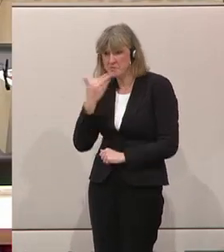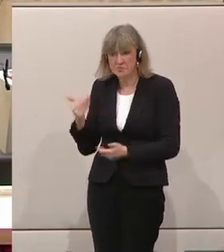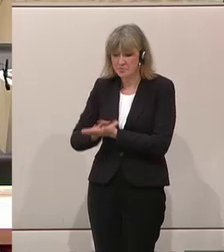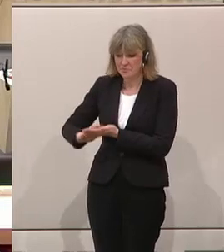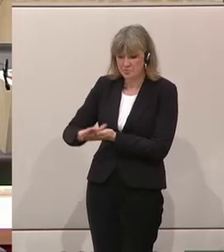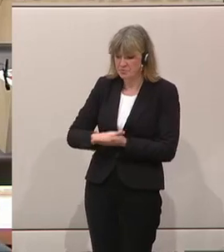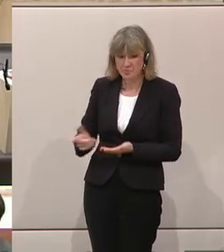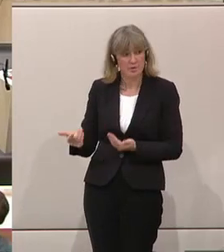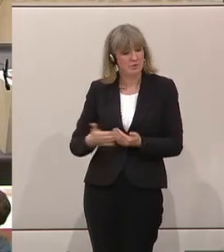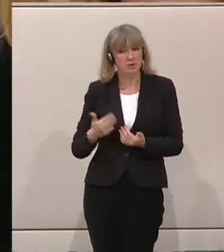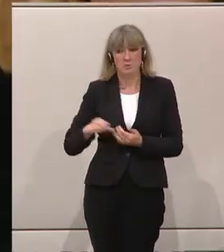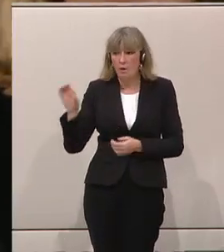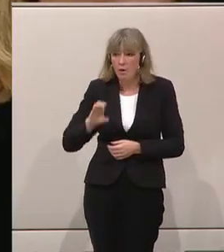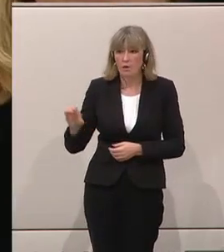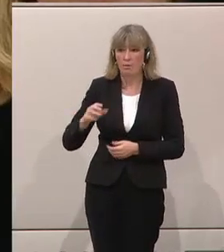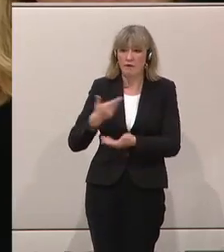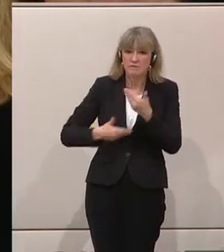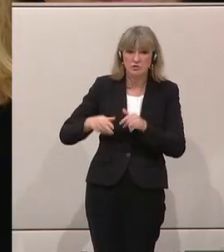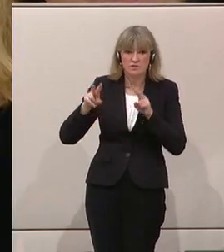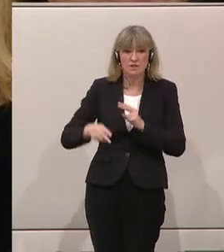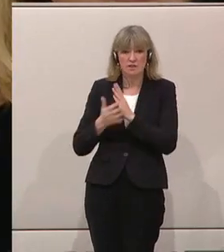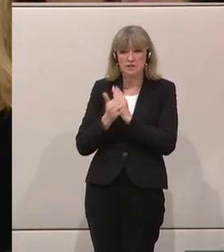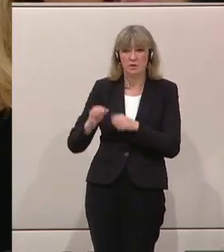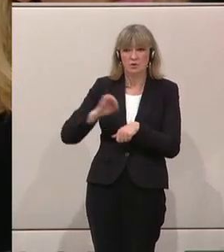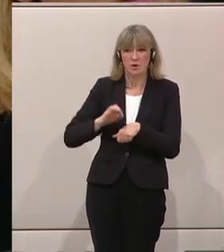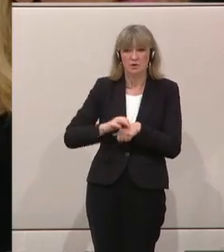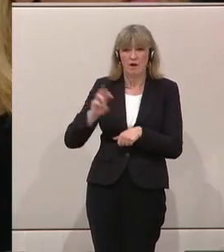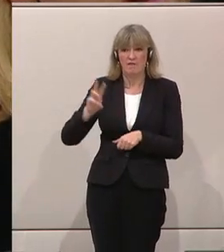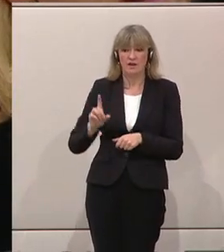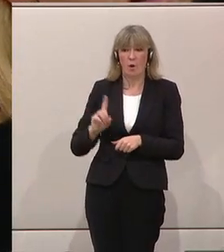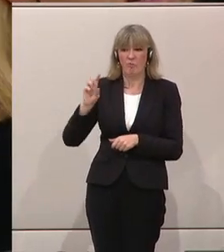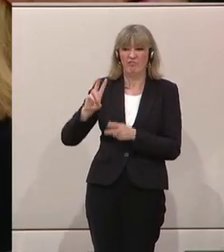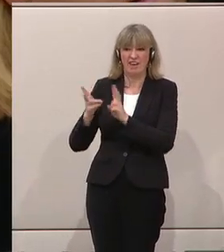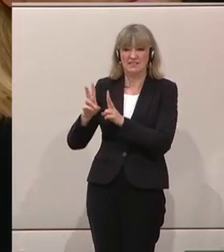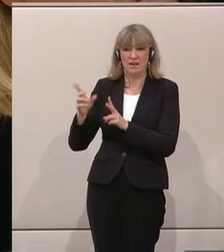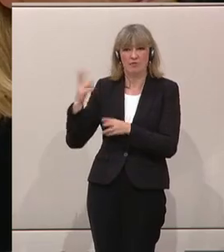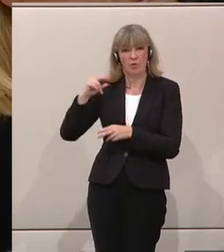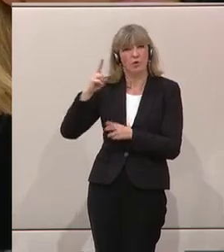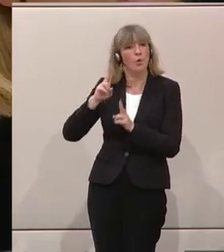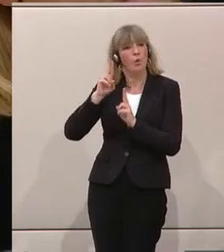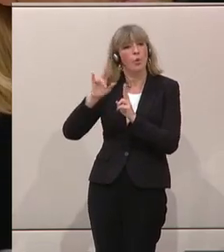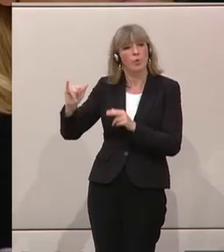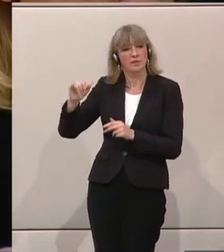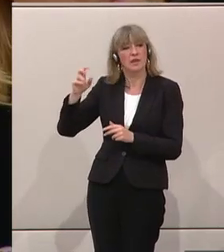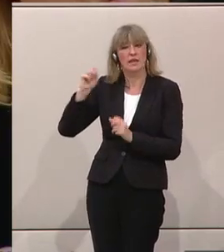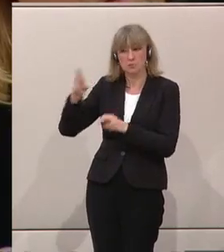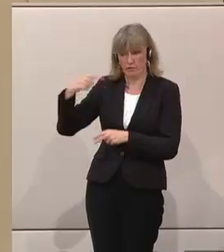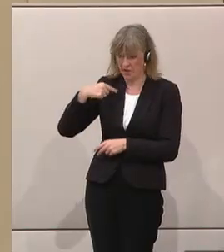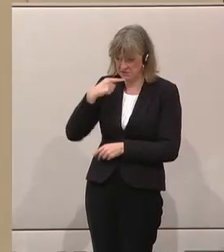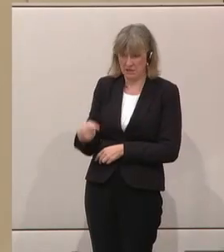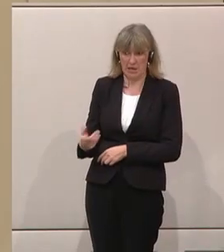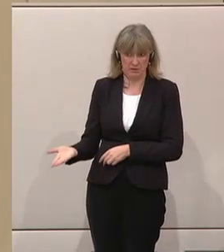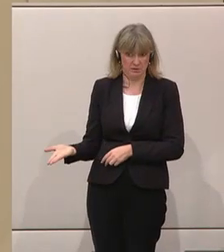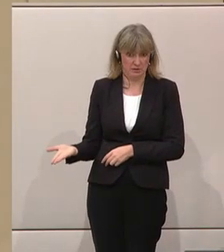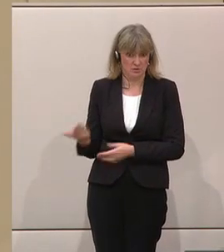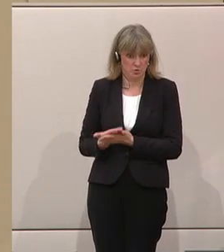Wie etwa auch Europa- und Wirtschaftsrechtsexperte Dr. Walter Obwexer von der Universität Innsbruck bereits festgestellt hat.